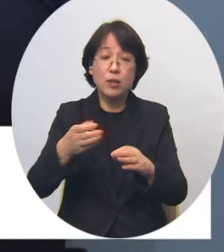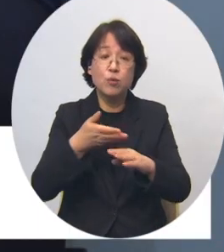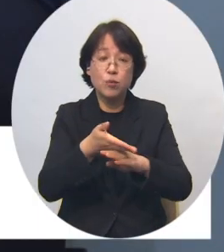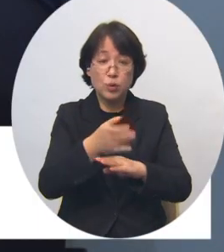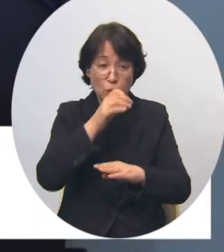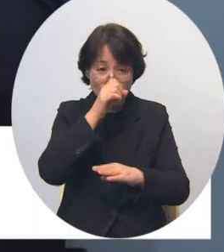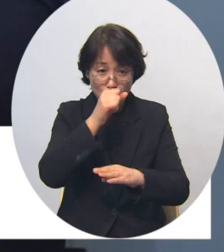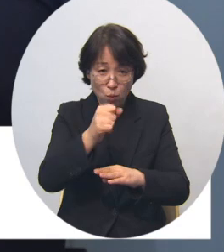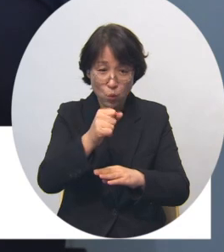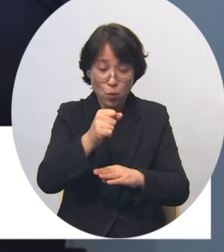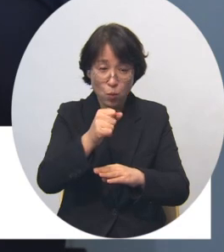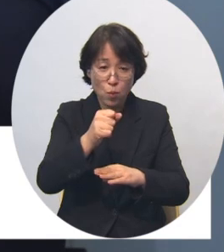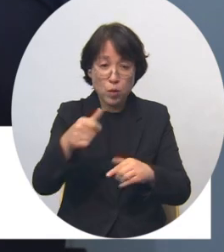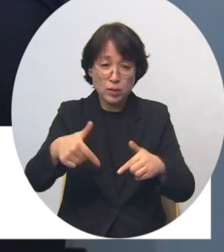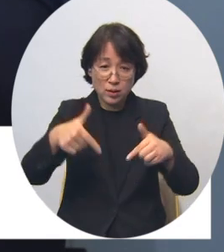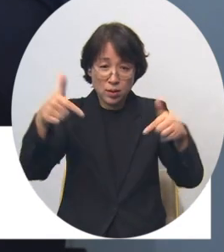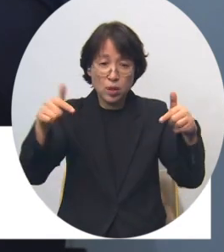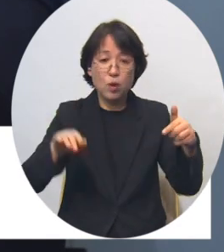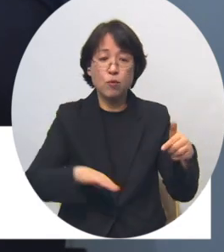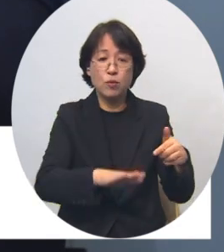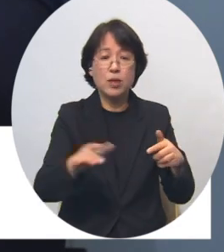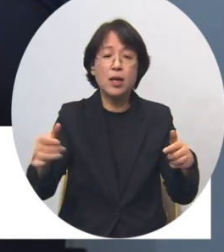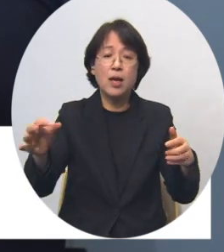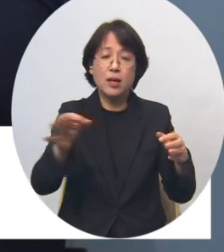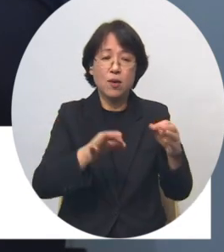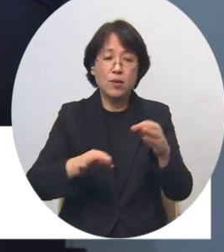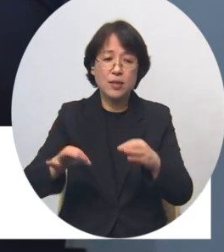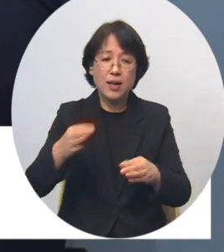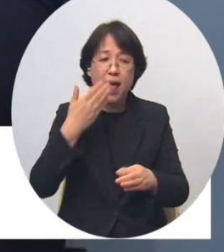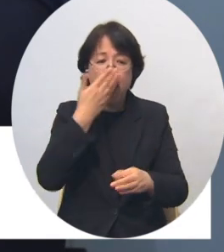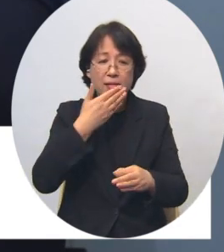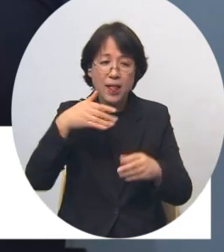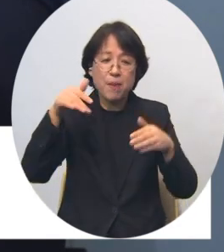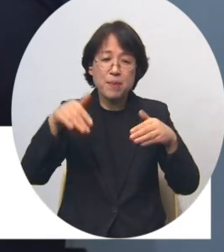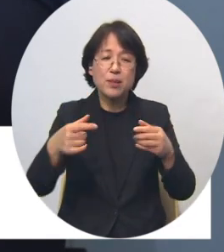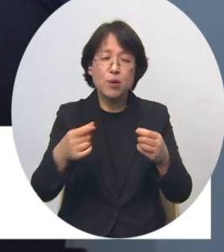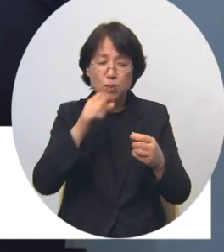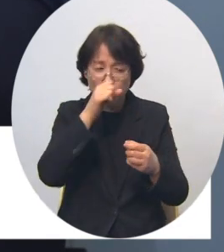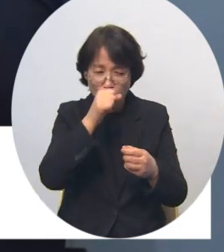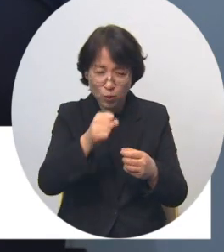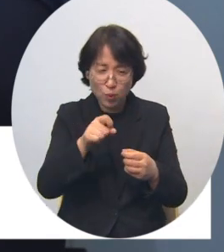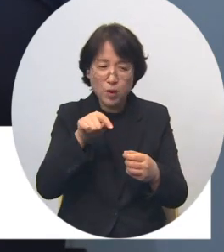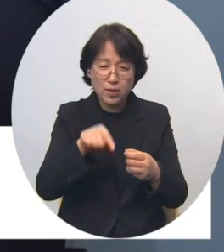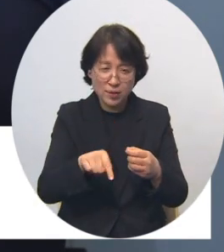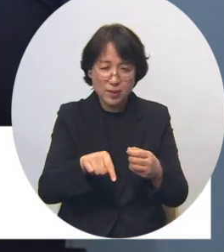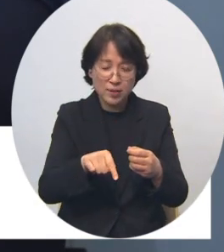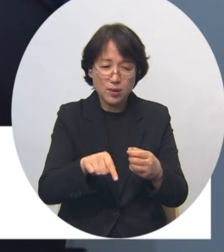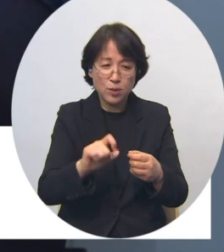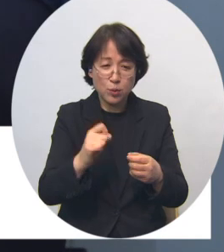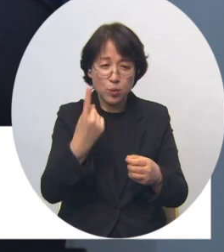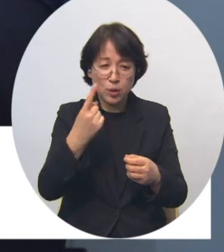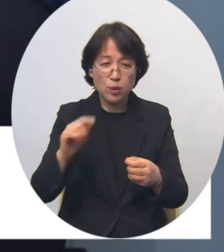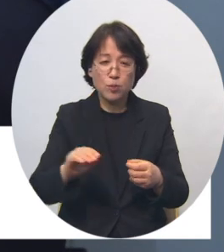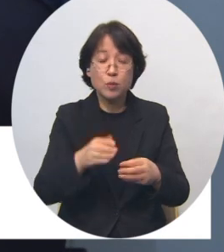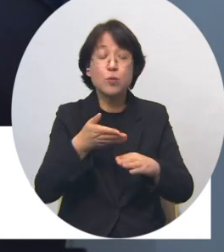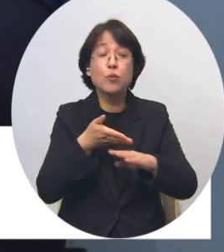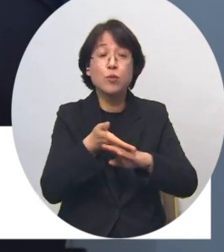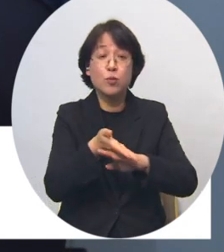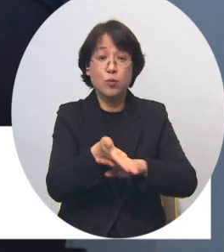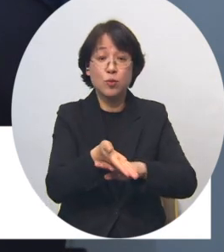거가 우리 경제에는 정말 담비 같은 소식이고, 그리고 이제 이걸 발판으로 해가지고 우리 수출,